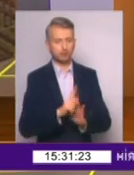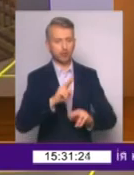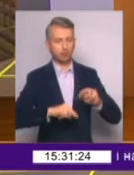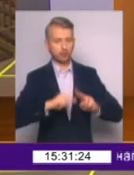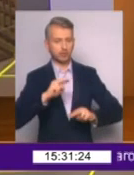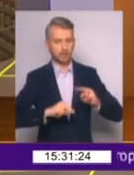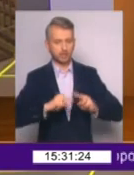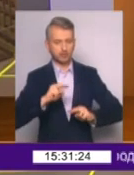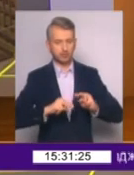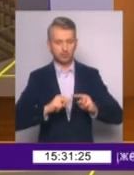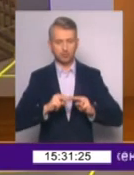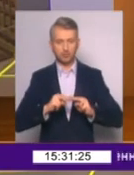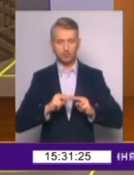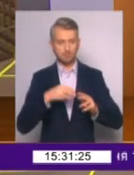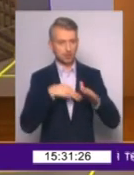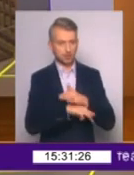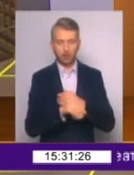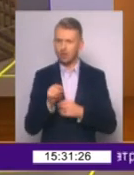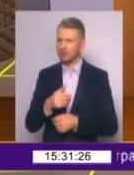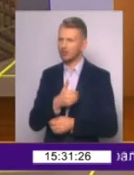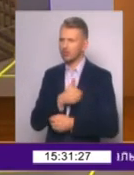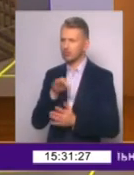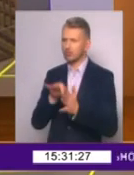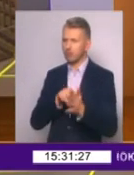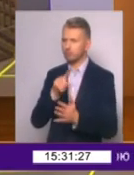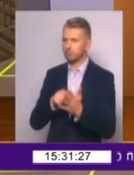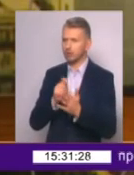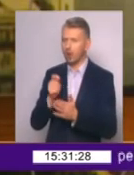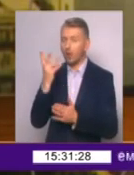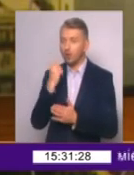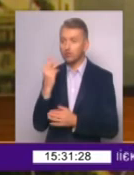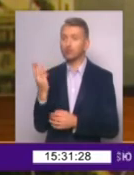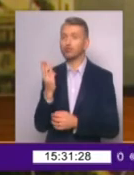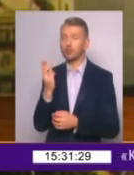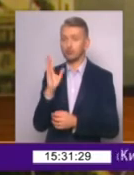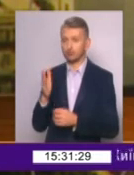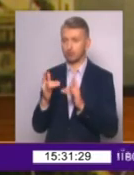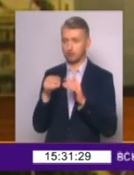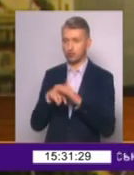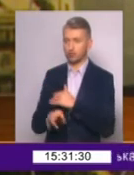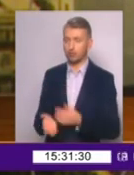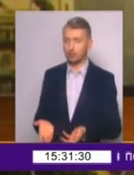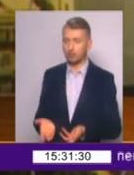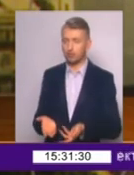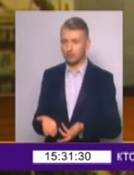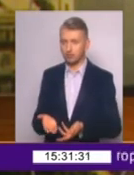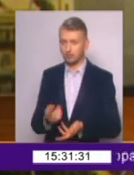будівництва. Ну, тут хочеться одразу ж спитати, а коли ж на Троєщину у нас метро буде? Але я так розумію, що поки що